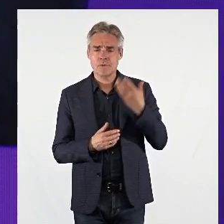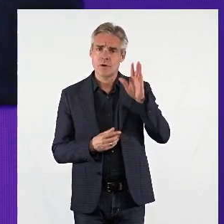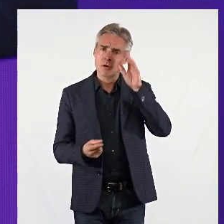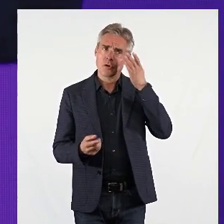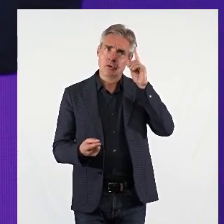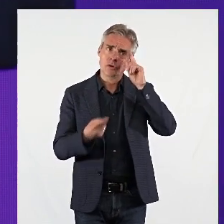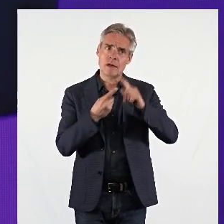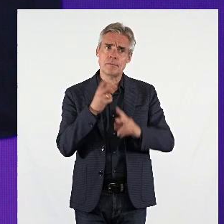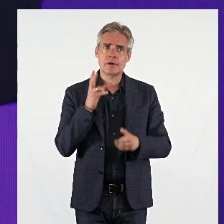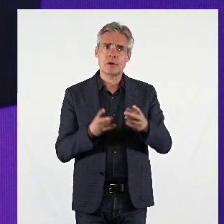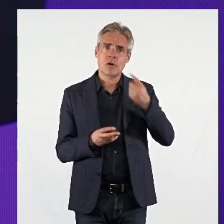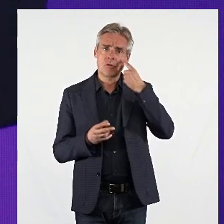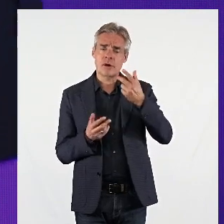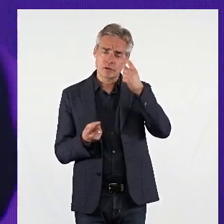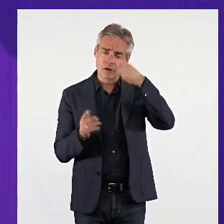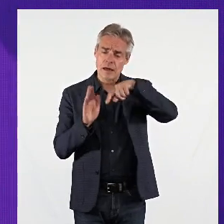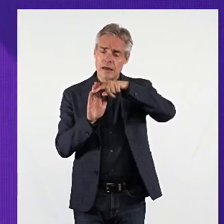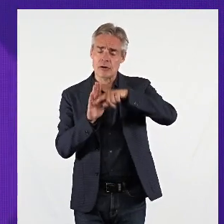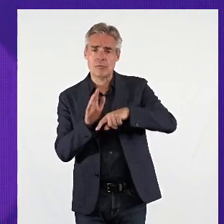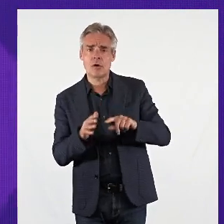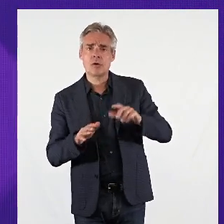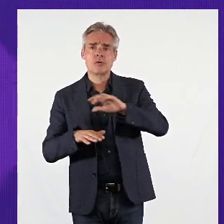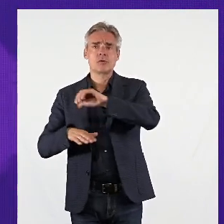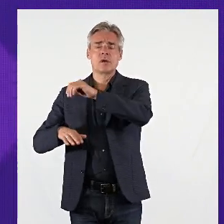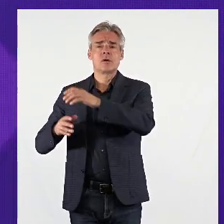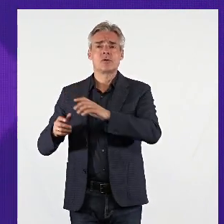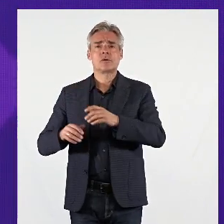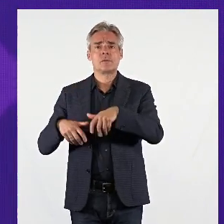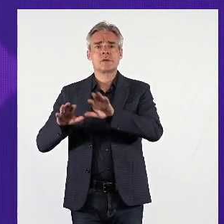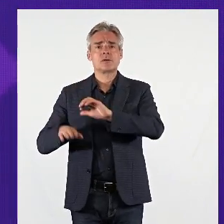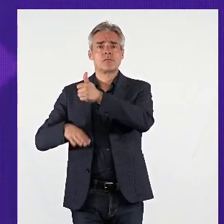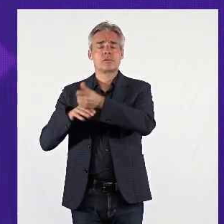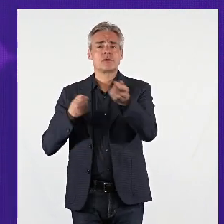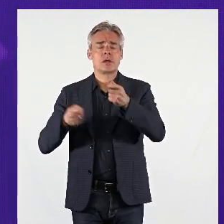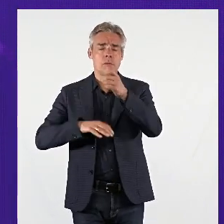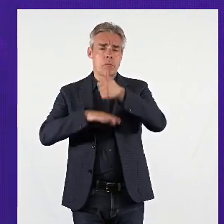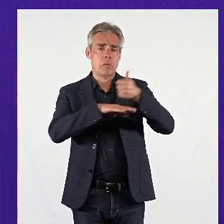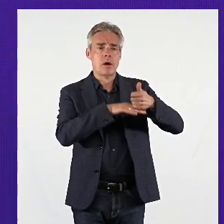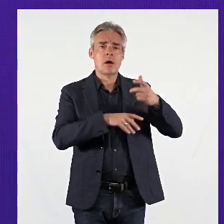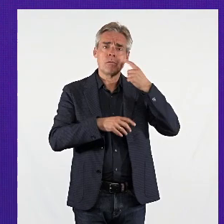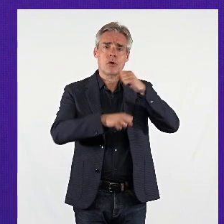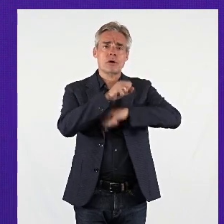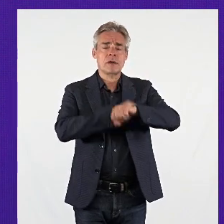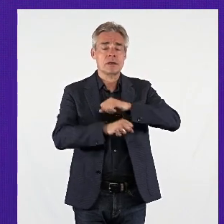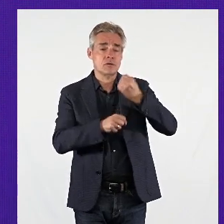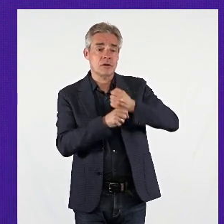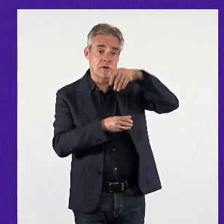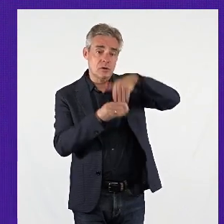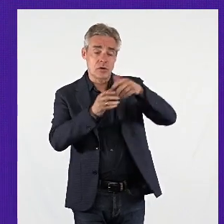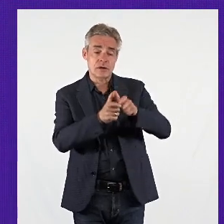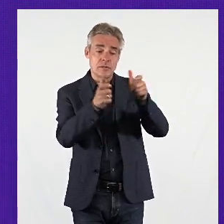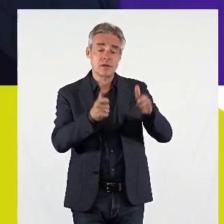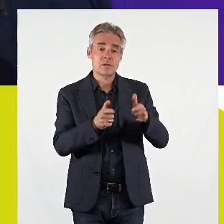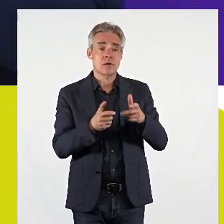niveau, on le voit, de la réglementation, au niveau des tutelles. L'autre enjeu, il est au niveau de l'organisation du travail elle-même, au sein de l'établissement et entre